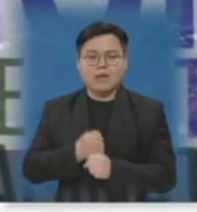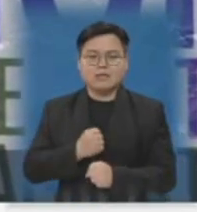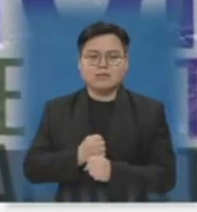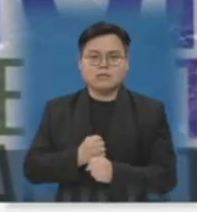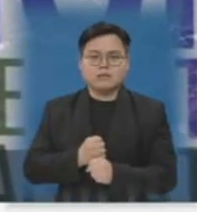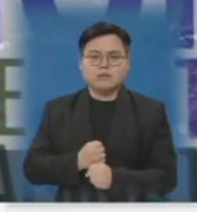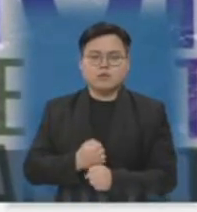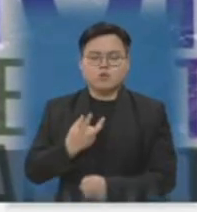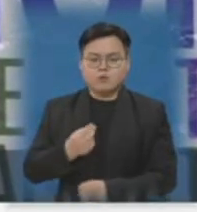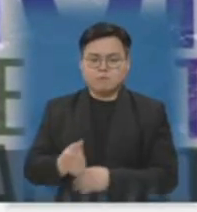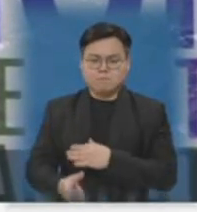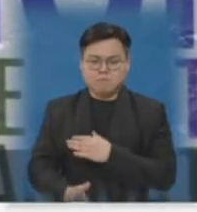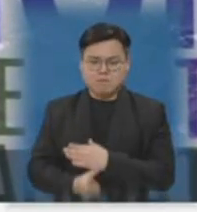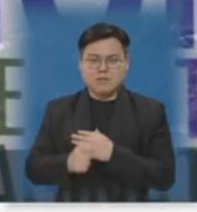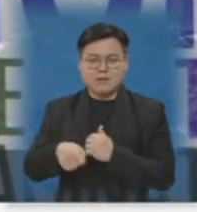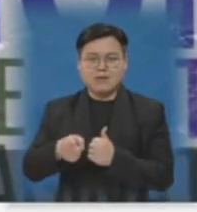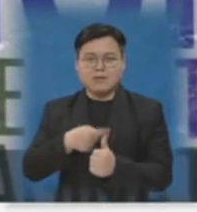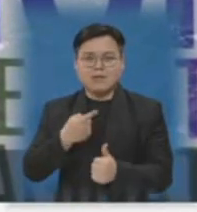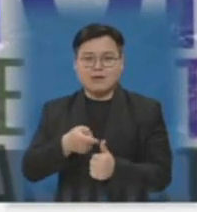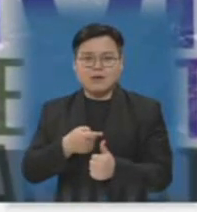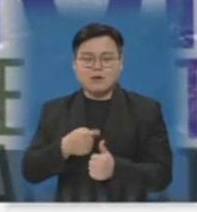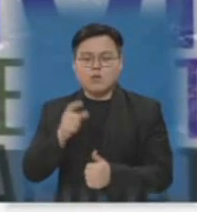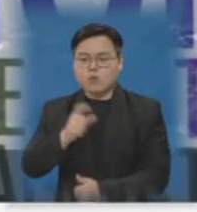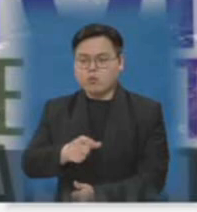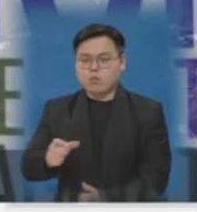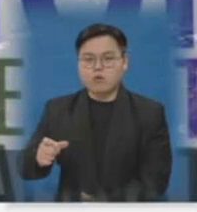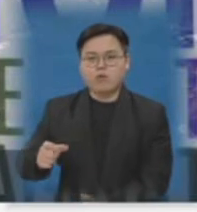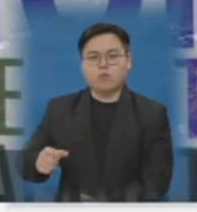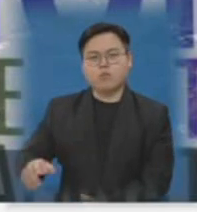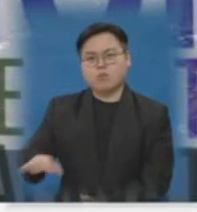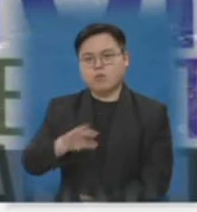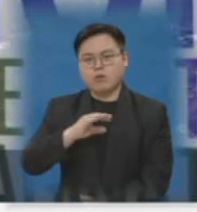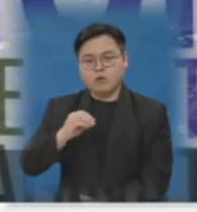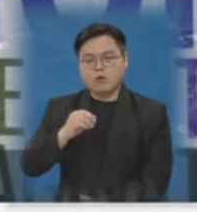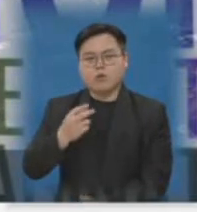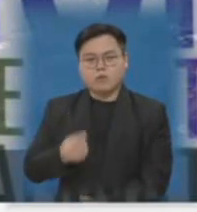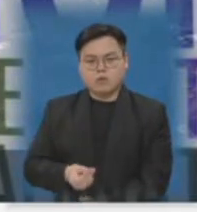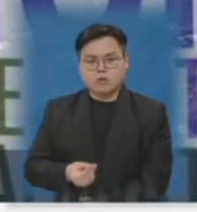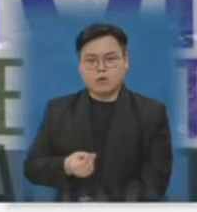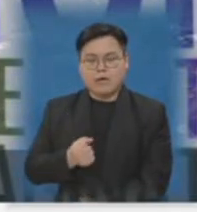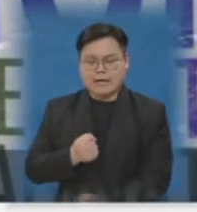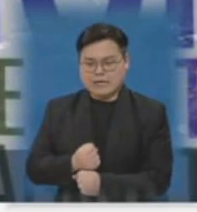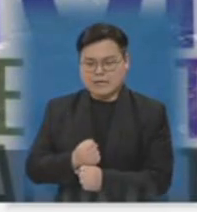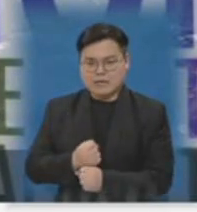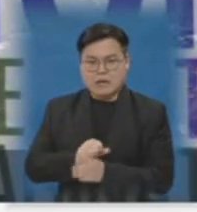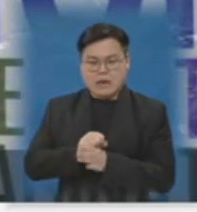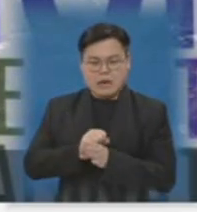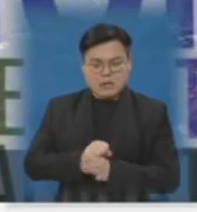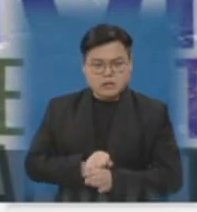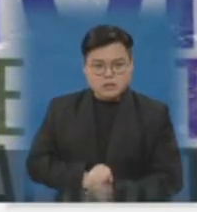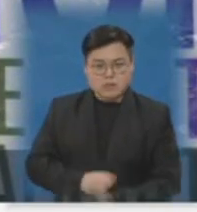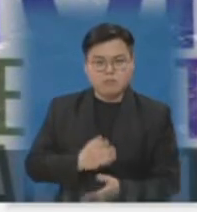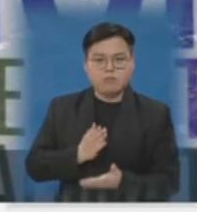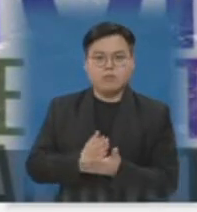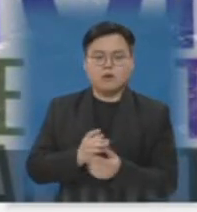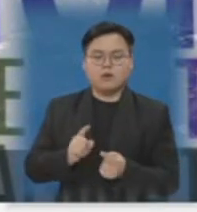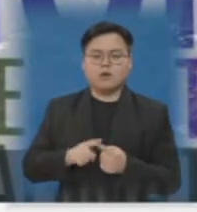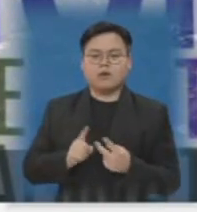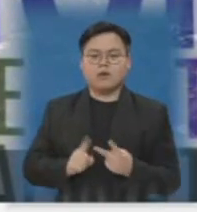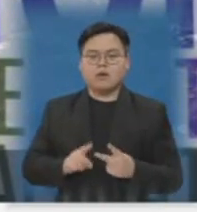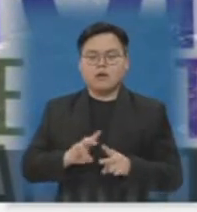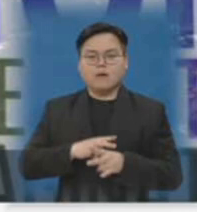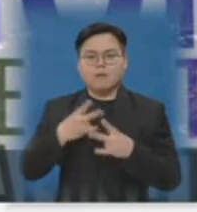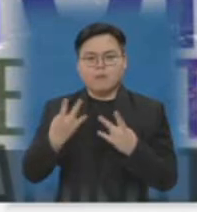ажилтан гэдэг нэрийг болвол одоо бас хүн болгонд одоо ерөнхийдөө болвол энэ ажлын ачаалал их байд юм байна. Нийгмийн ажилтан